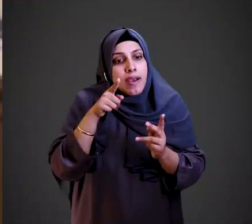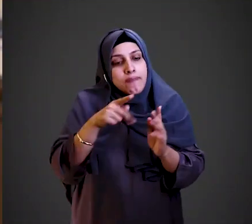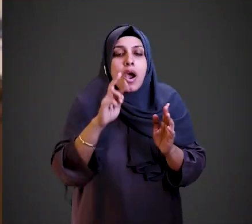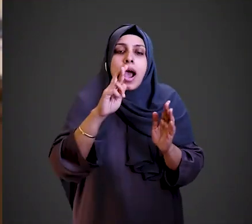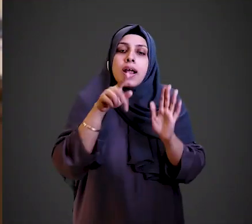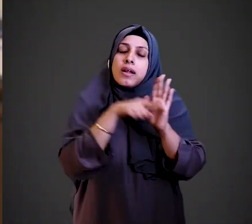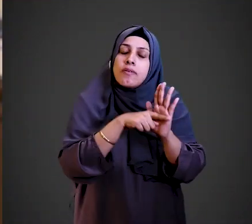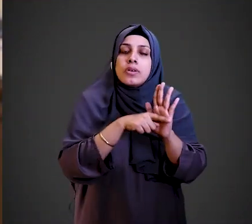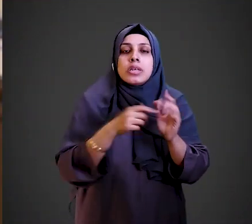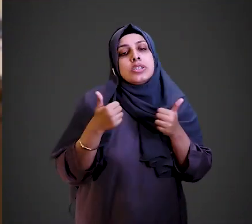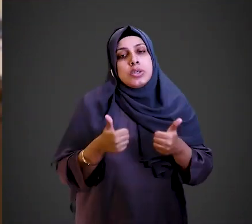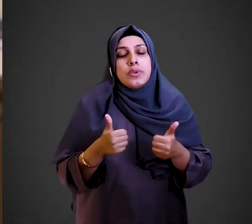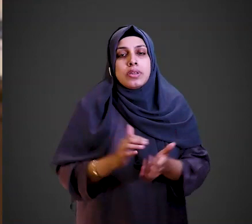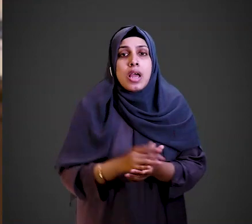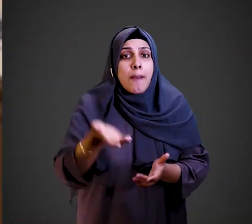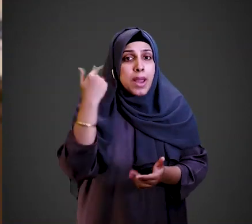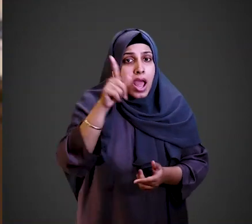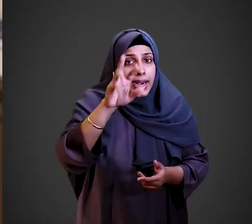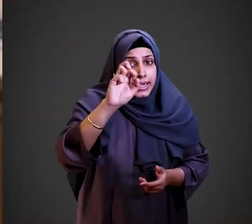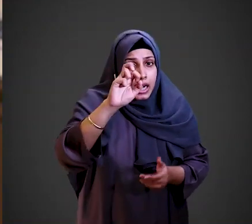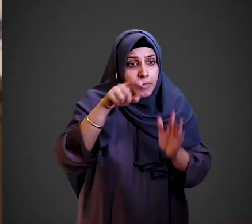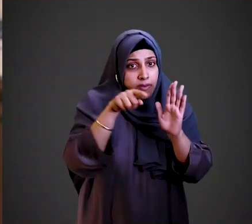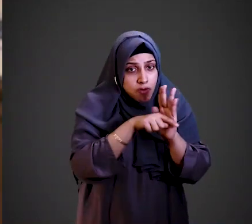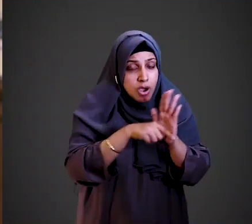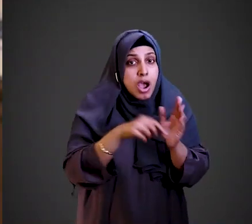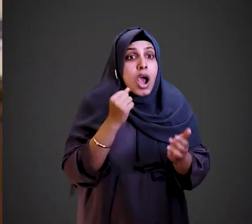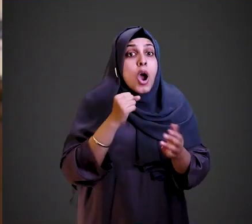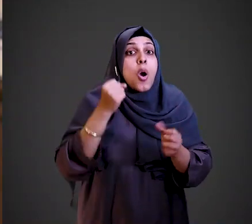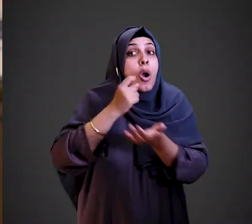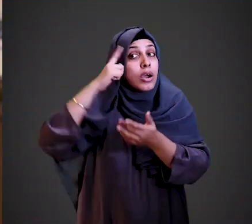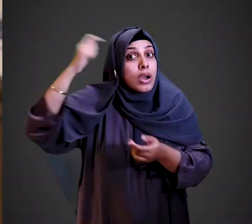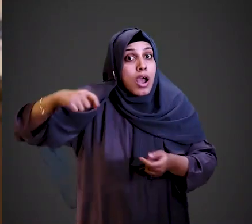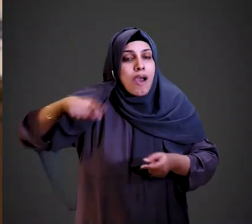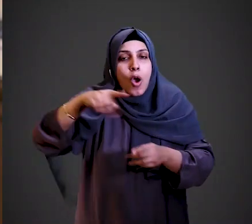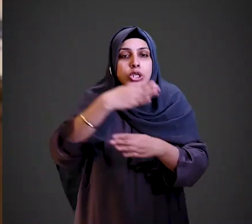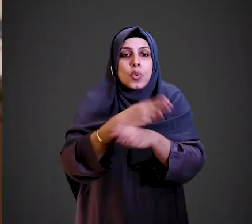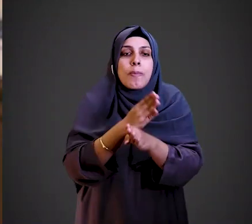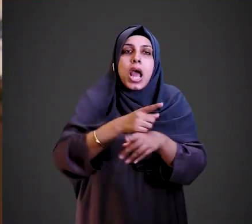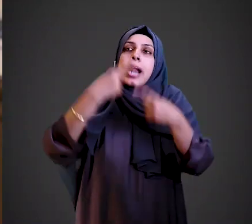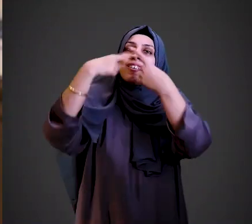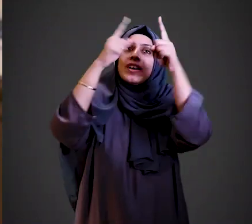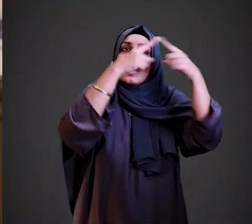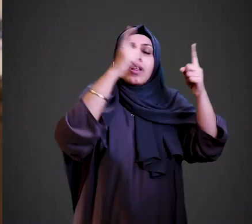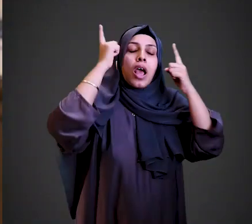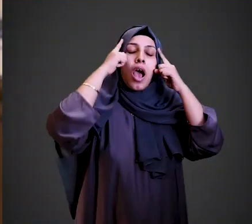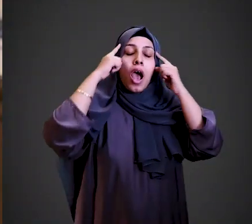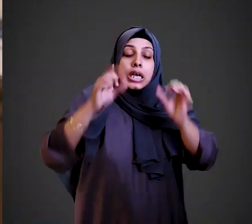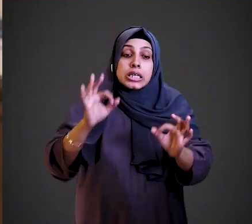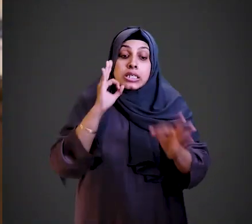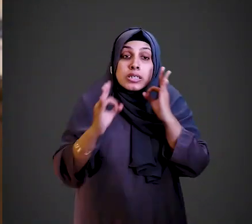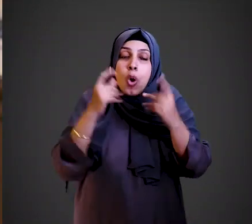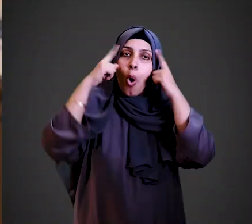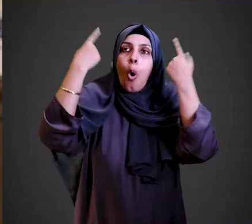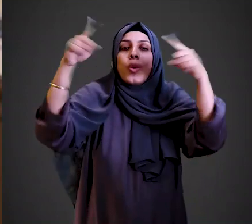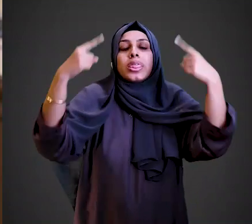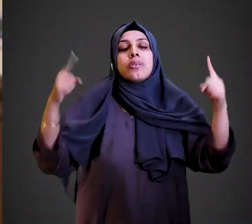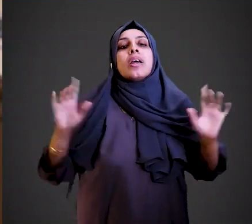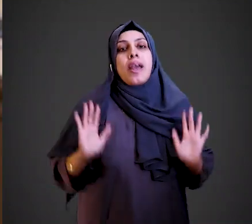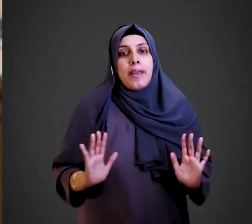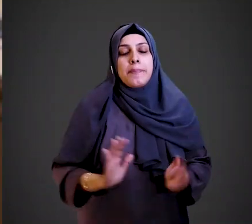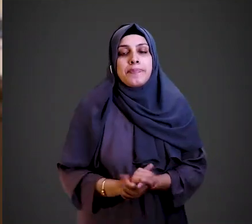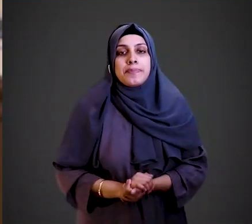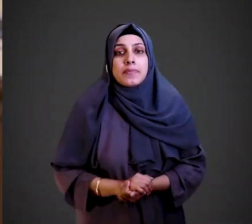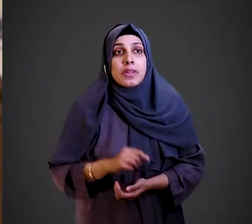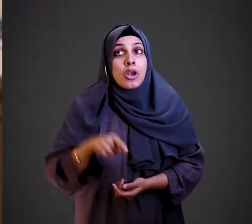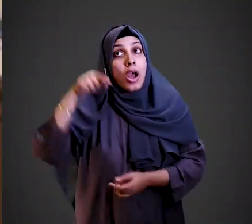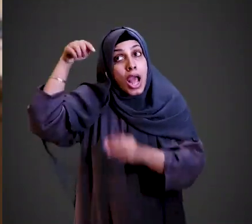ہے یہ بہت بہتر ہے ہمارے لیے. ہماری جو 18ویں ترمیم ہے اس کے اکارڈنگلی اب صوبے اپنے خود سے فیصلے لے سکتے ہیں اور وہ یہ